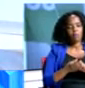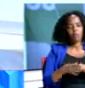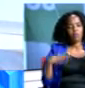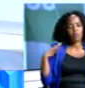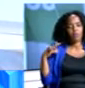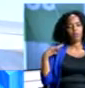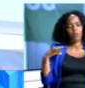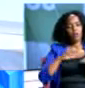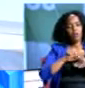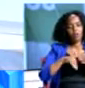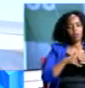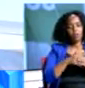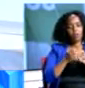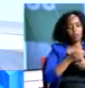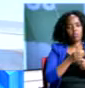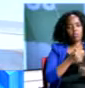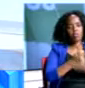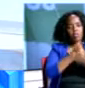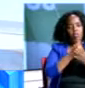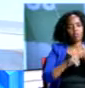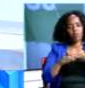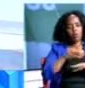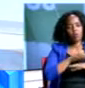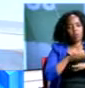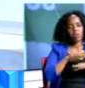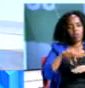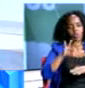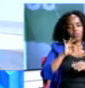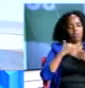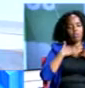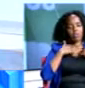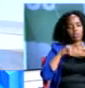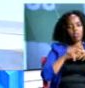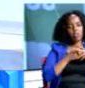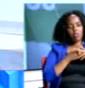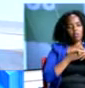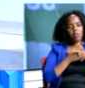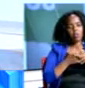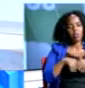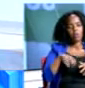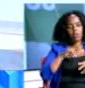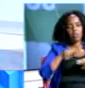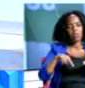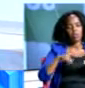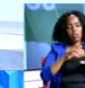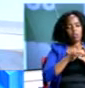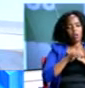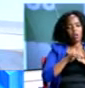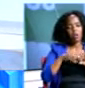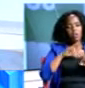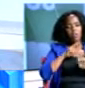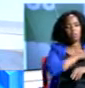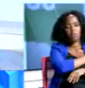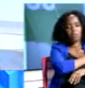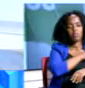wajjin walqabatee jiru gargaarsa olaanaa argachuu akka danda'uuf waan ta'eef jalqabama irraa kaasnee waldaan hakimoota Oromiyaa dhimma kana gadi